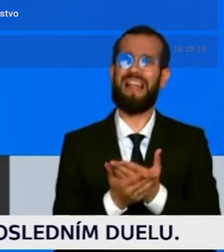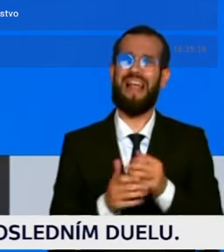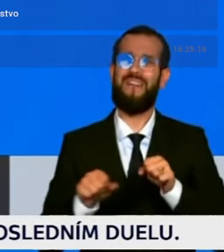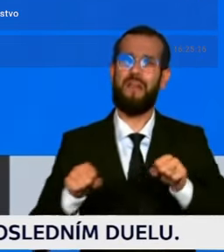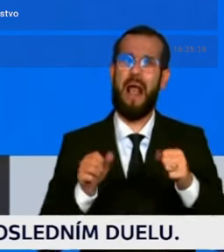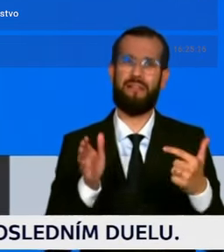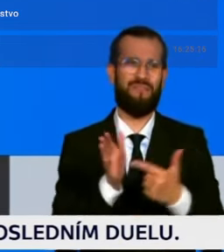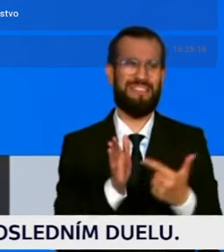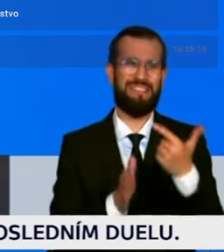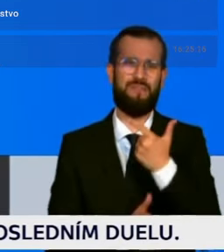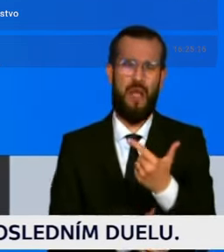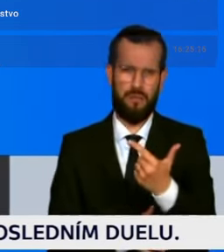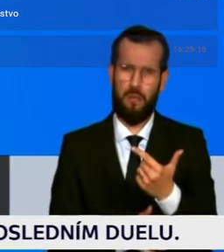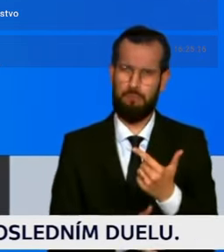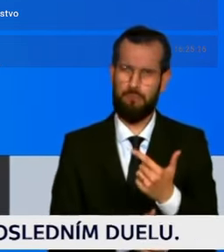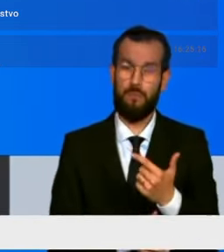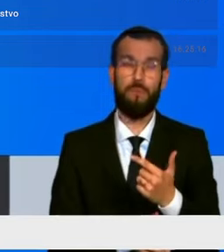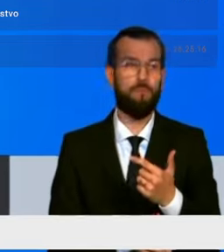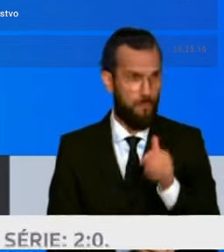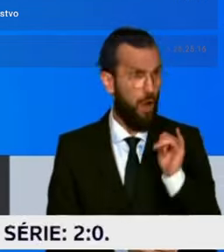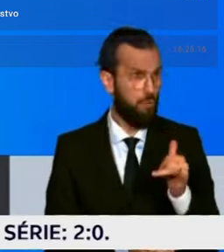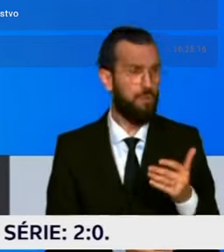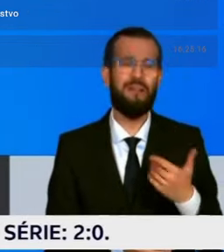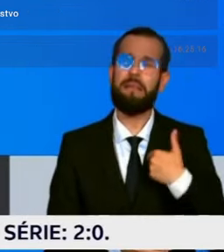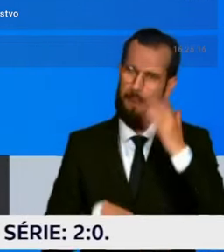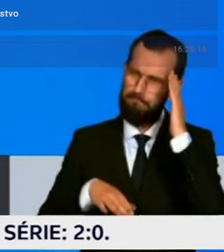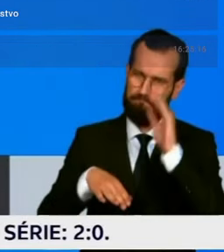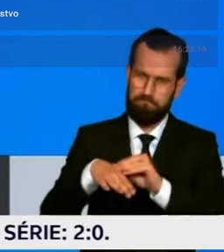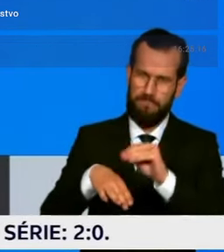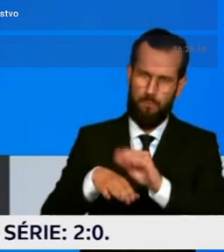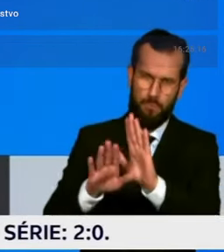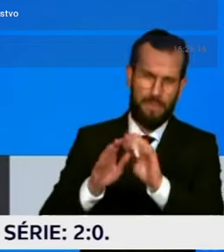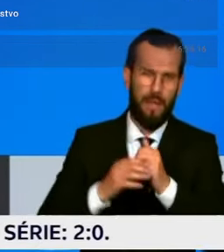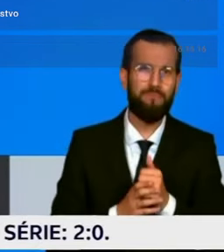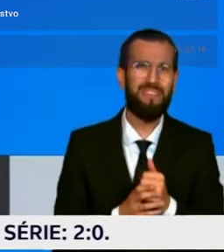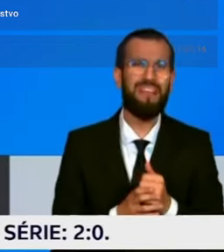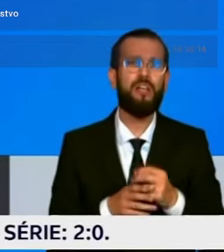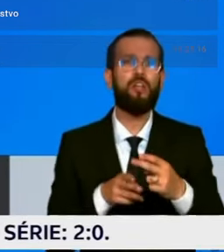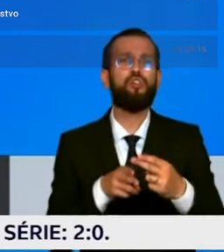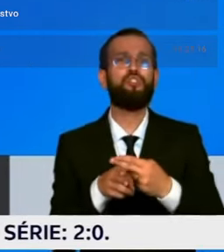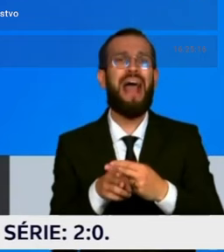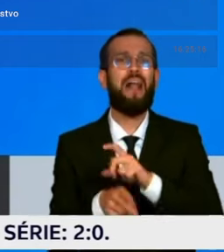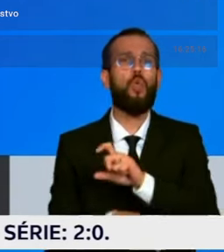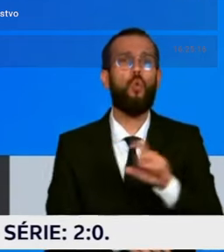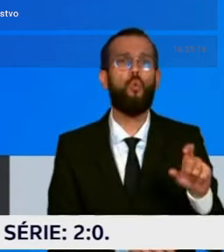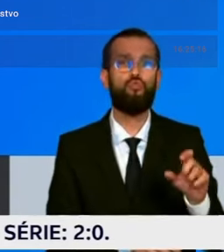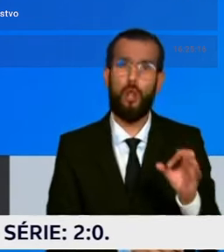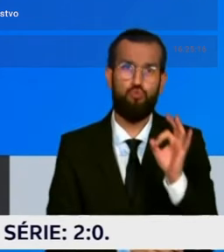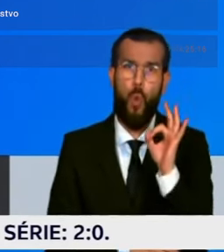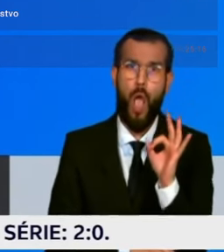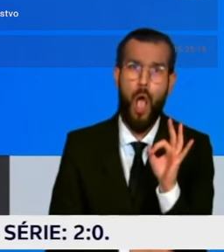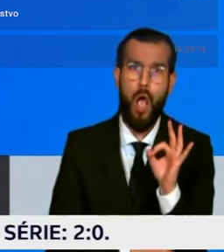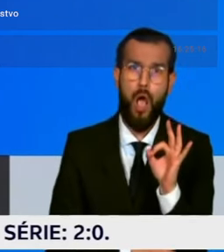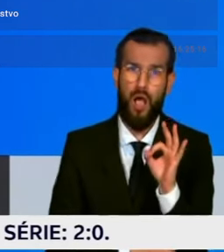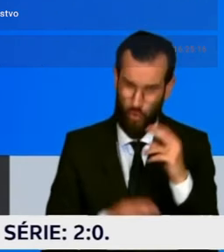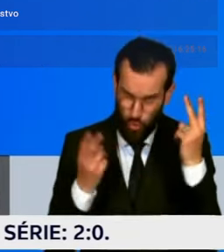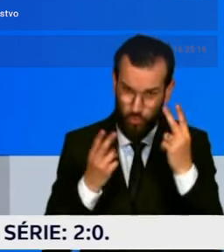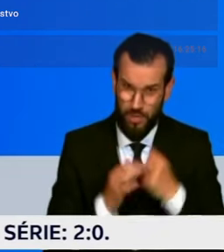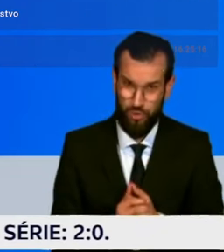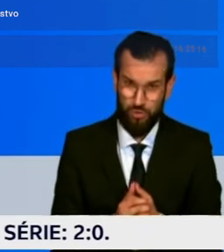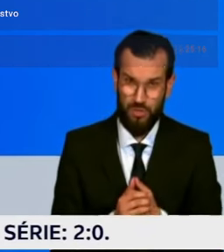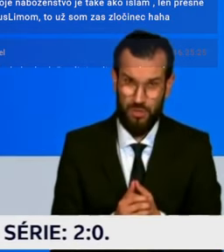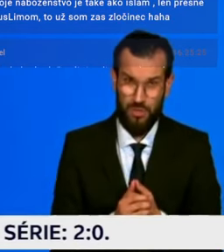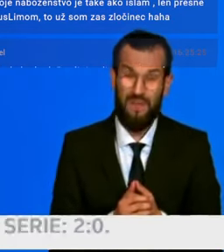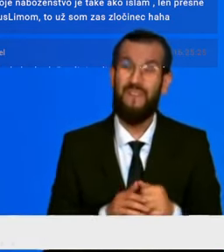2020 tak ja vám chcem len jednu vec pripomenúť eh bolo na štátnych účtoch nula rozumiete bolo nula